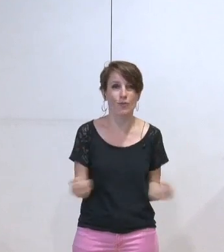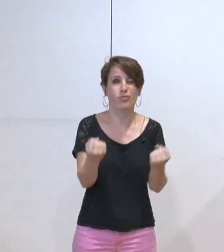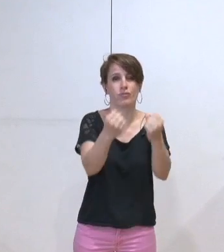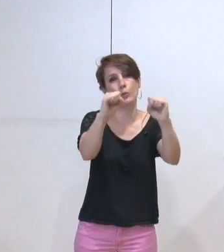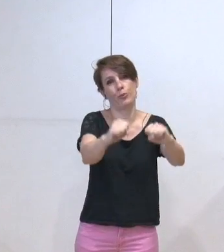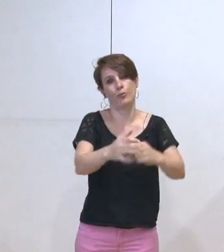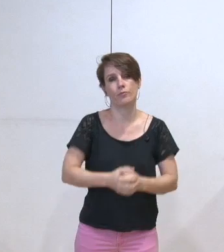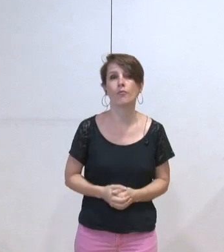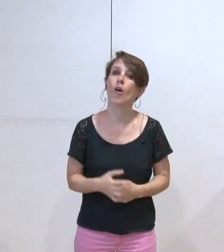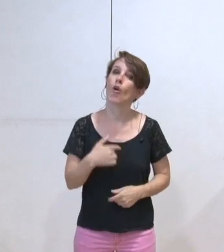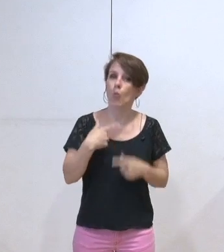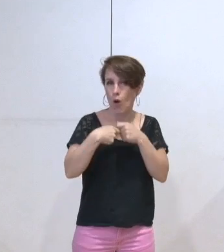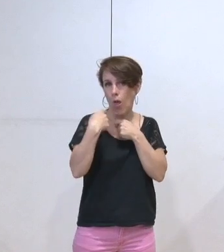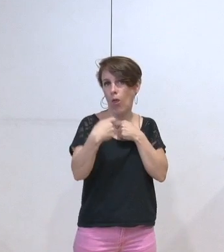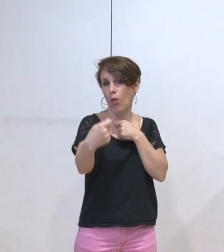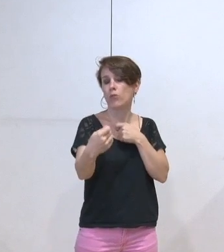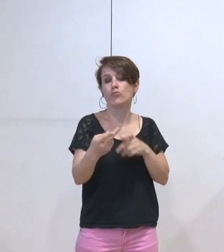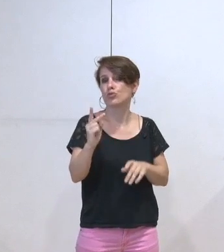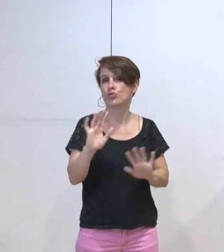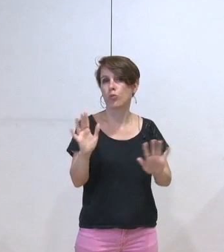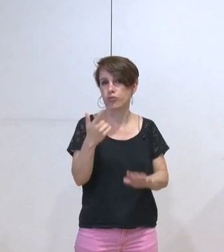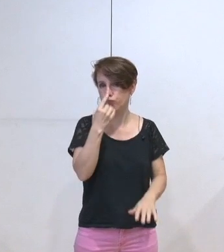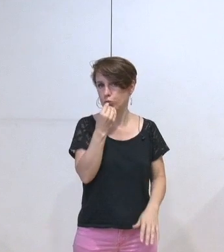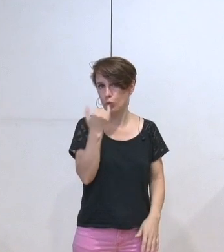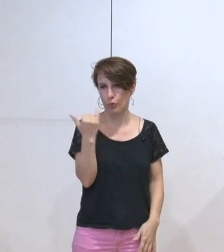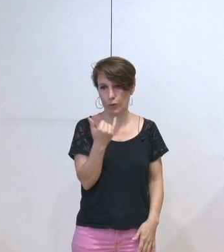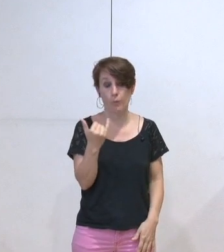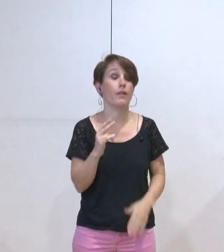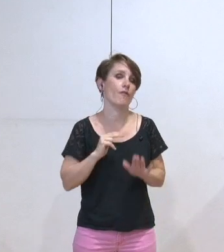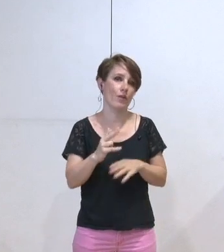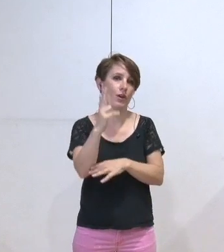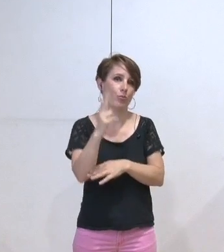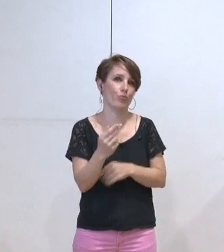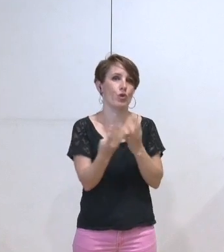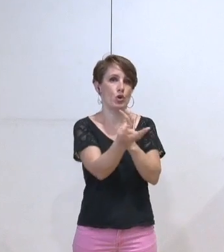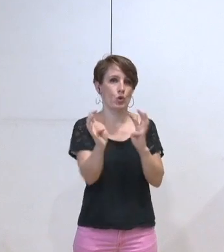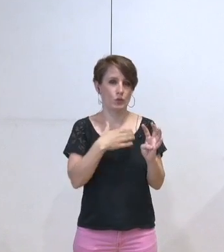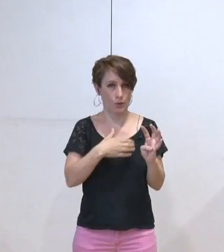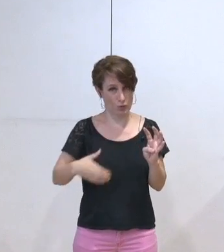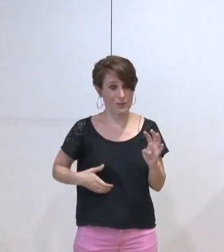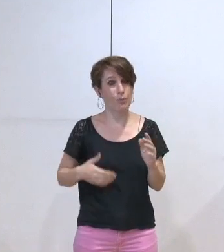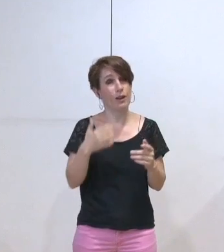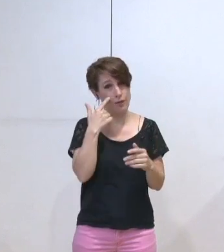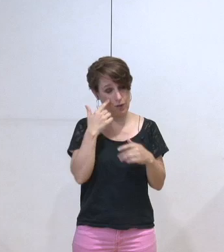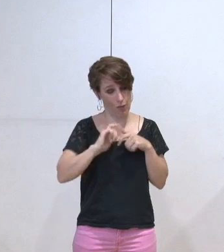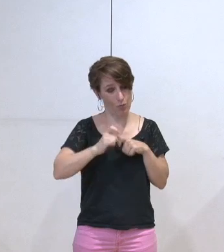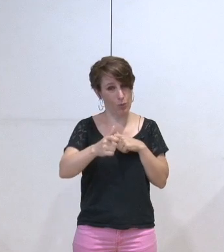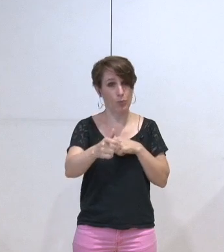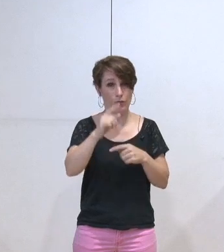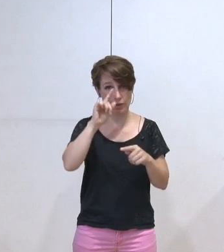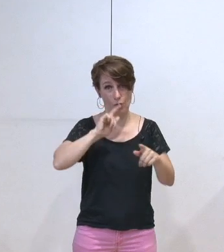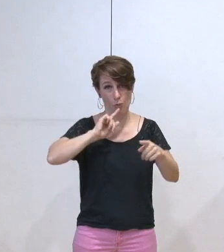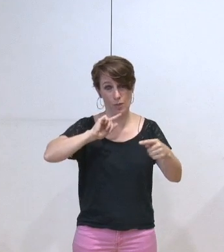pas être plus long pour attaquer ce conseil municipal et notamment le premier les premières discussions sur l'analyse des besoins